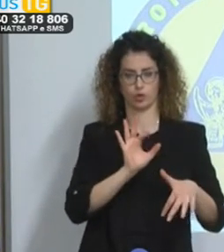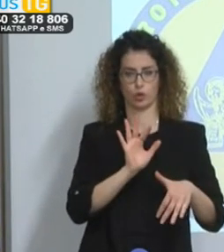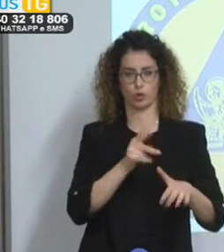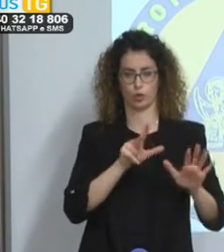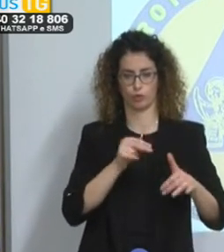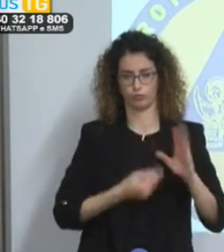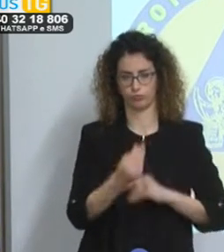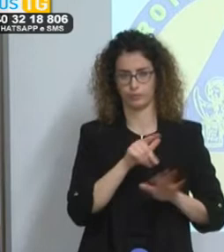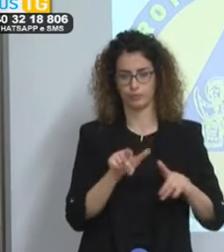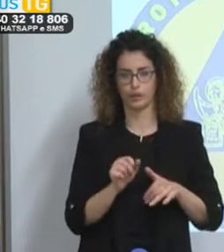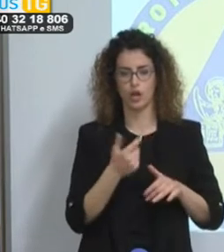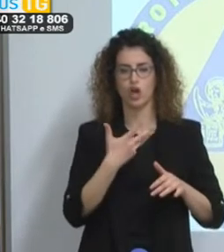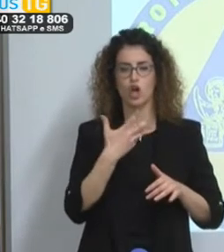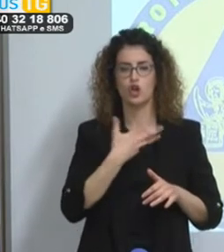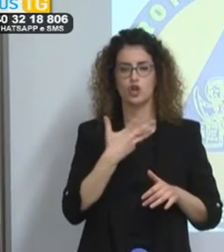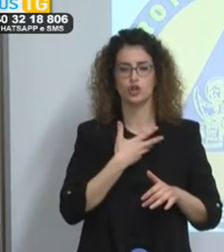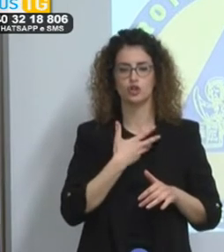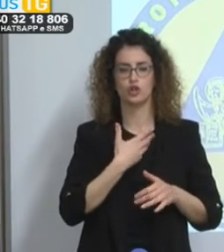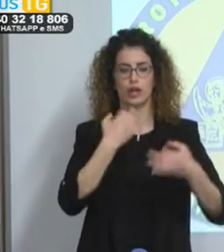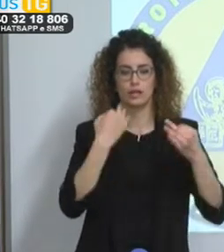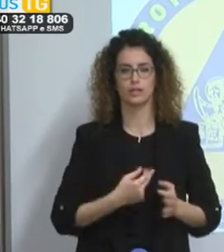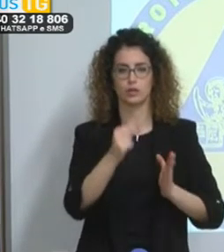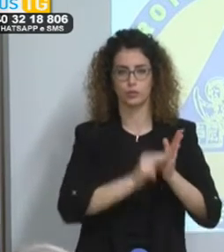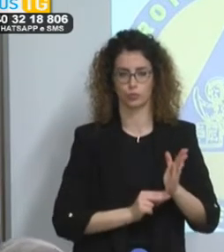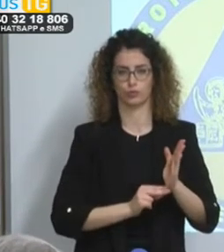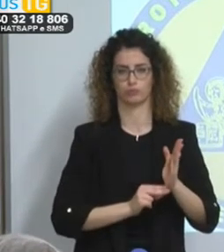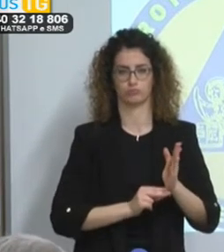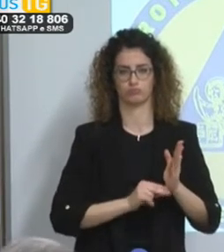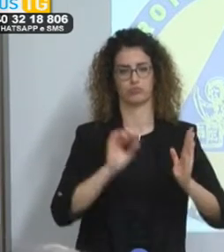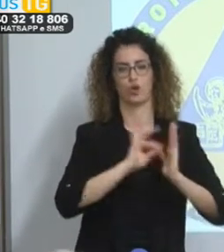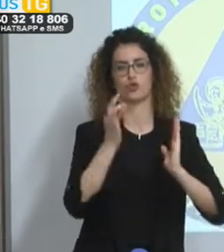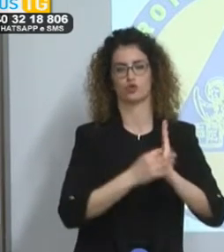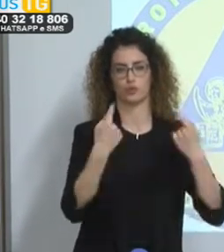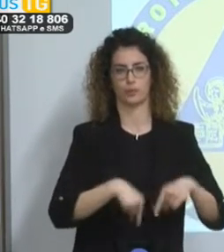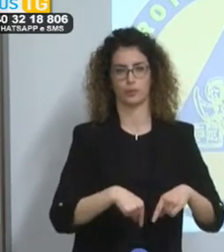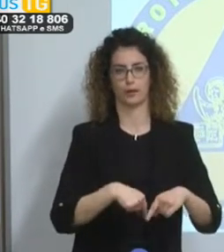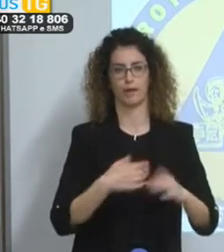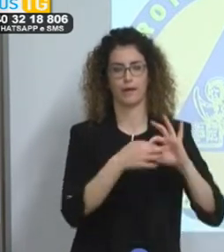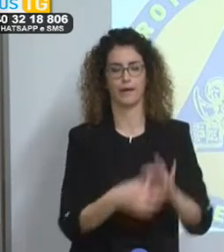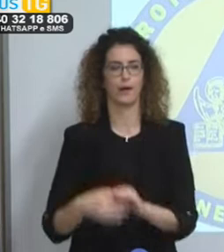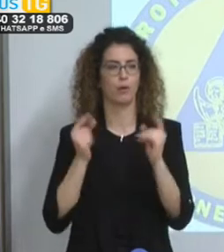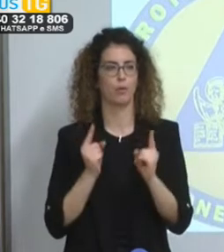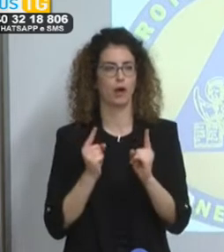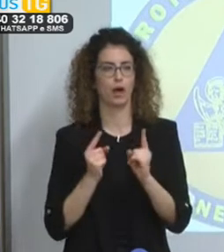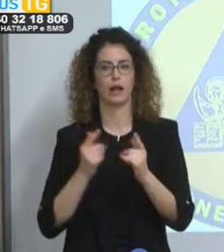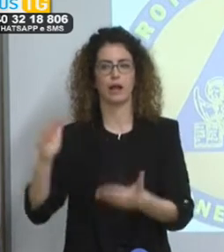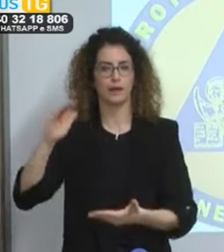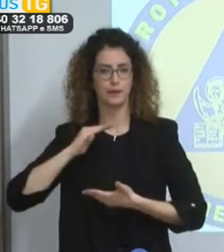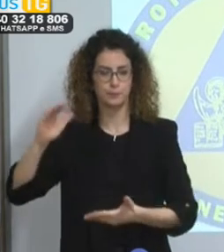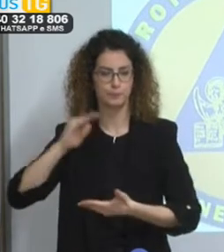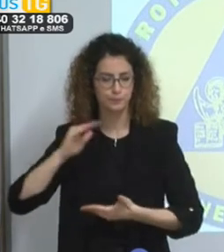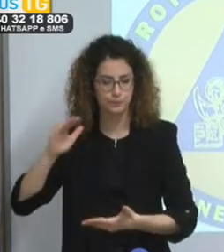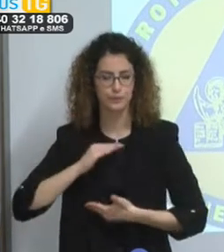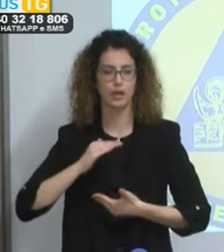mese. Vogliamo dare una certezza ai veneti. Però tutto è legato alle forniture e alle incertezze, cioè, anche sull'utilizzo anche dei